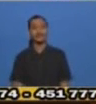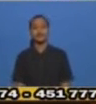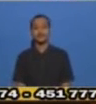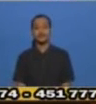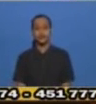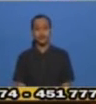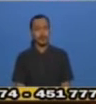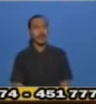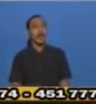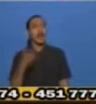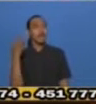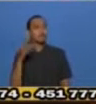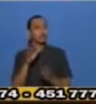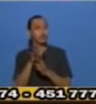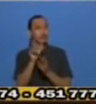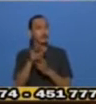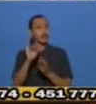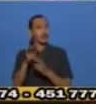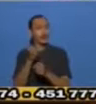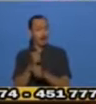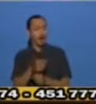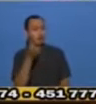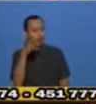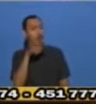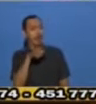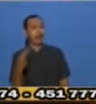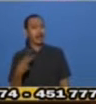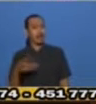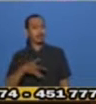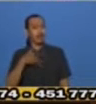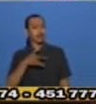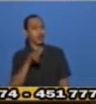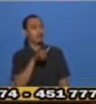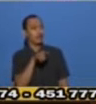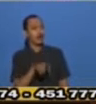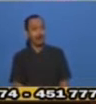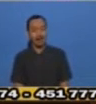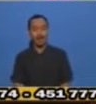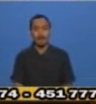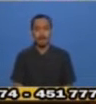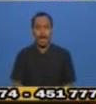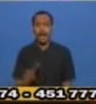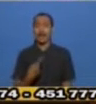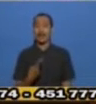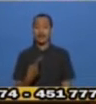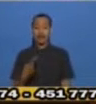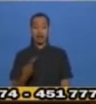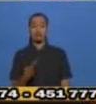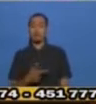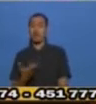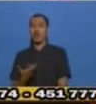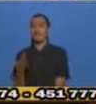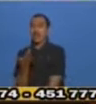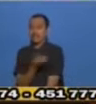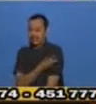Bu Nuning, memang kami sendiri juga merasakan bahwa gitu. Kami memang punya vaksin, tapi kalau sasarannya